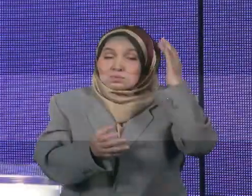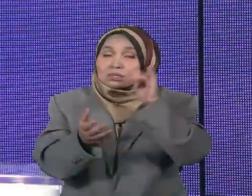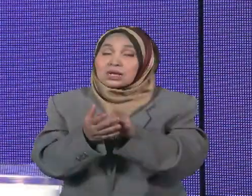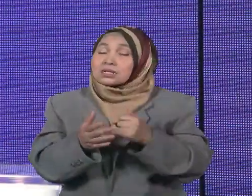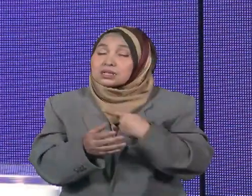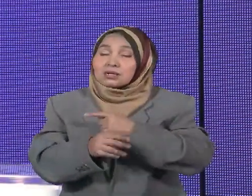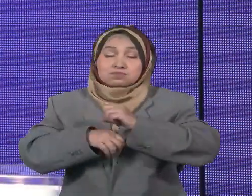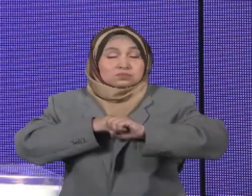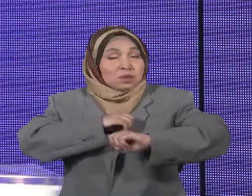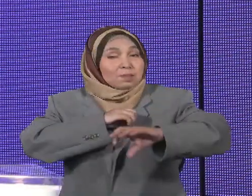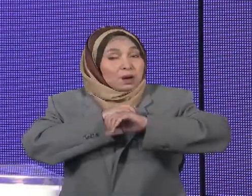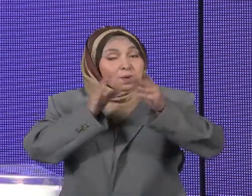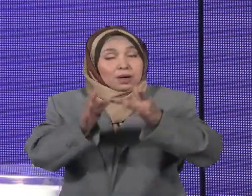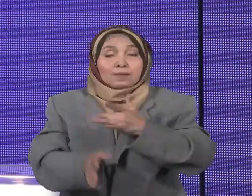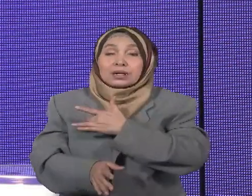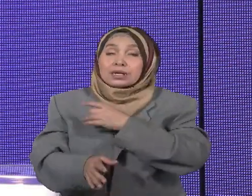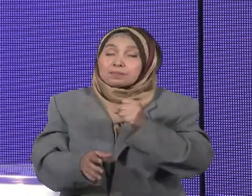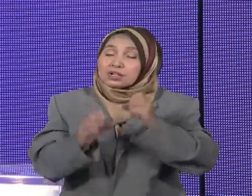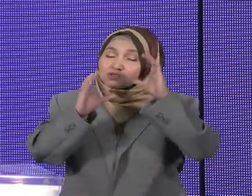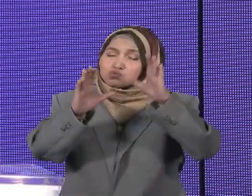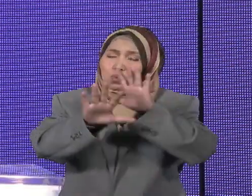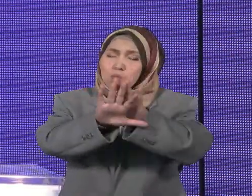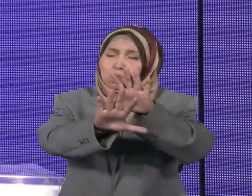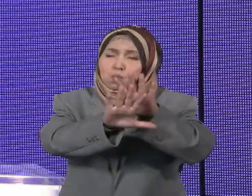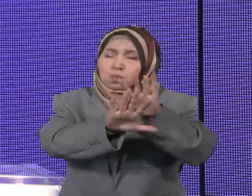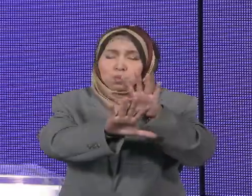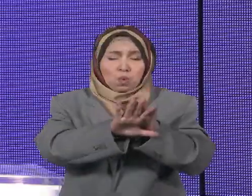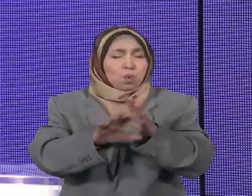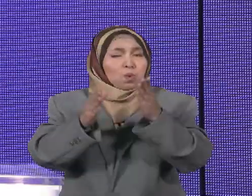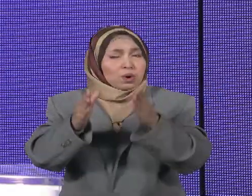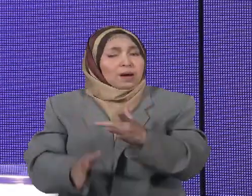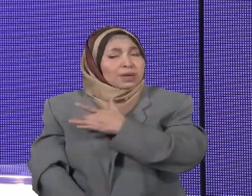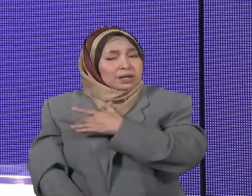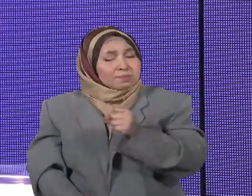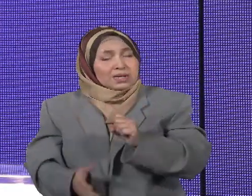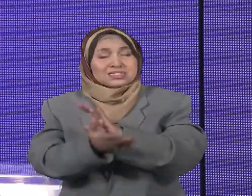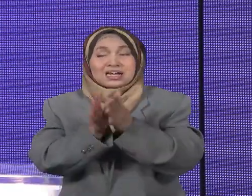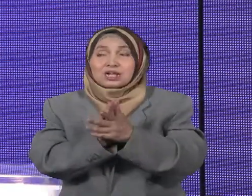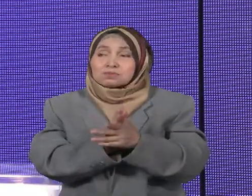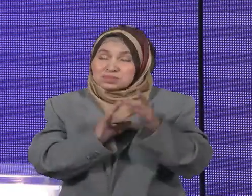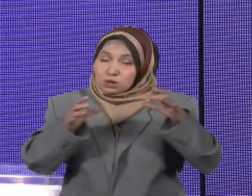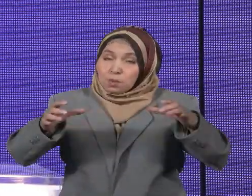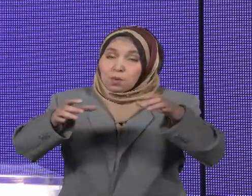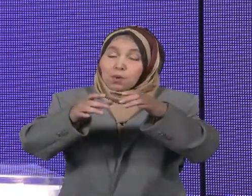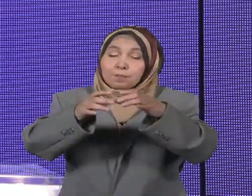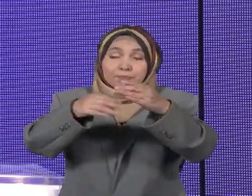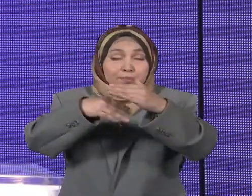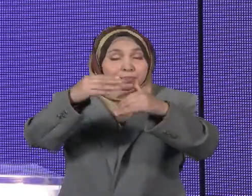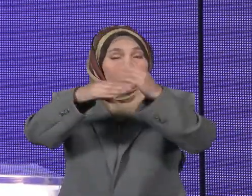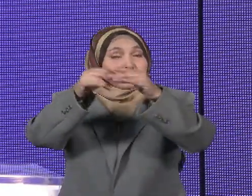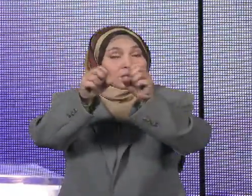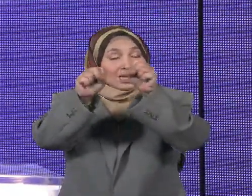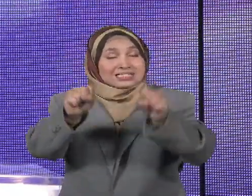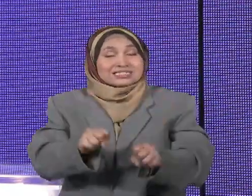diseru orang beriman secara ramai Ustaz ya. Mana itu ramai orang beriman. Jadi orang beriman ni kena bergabung bina sistem